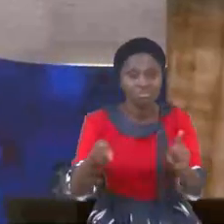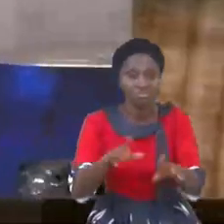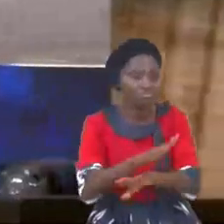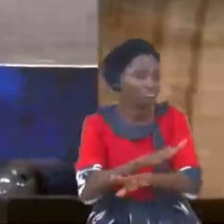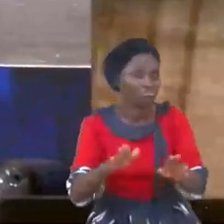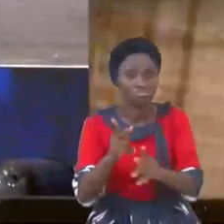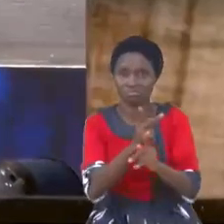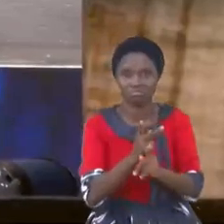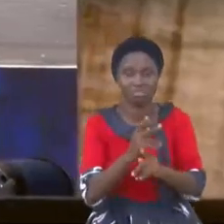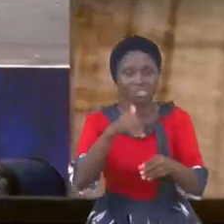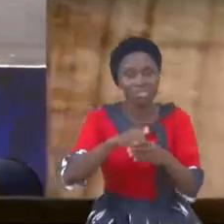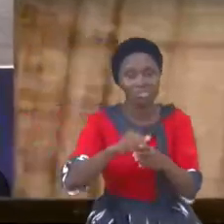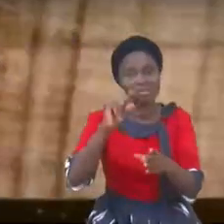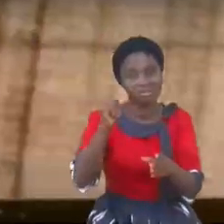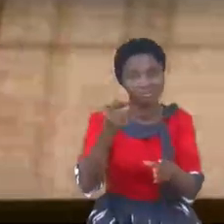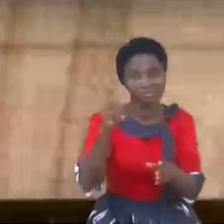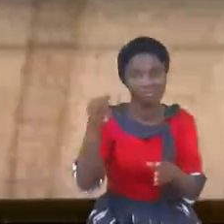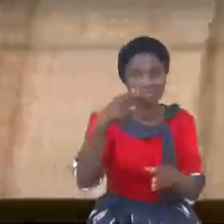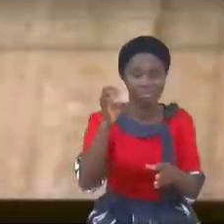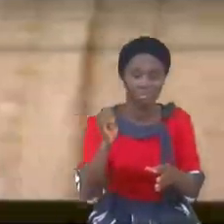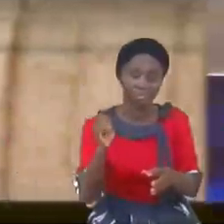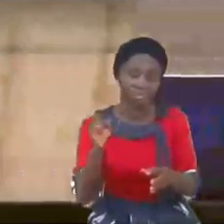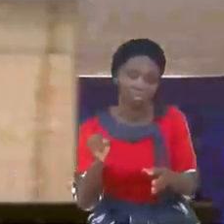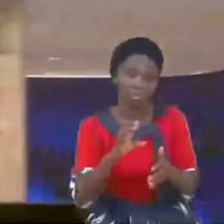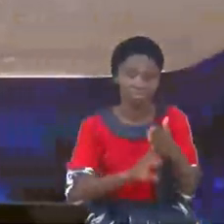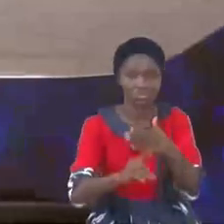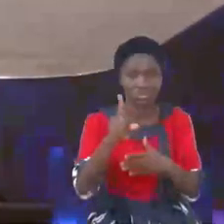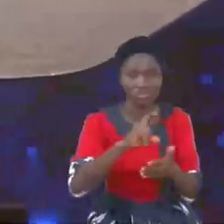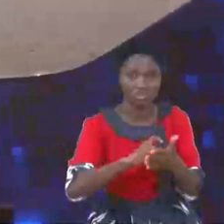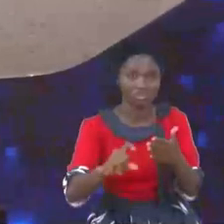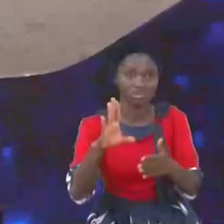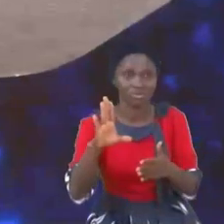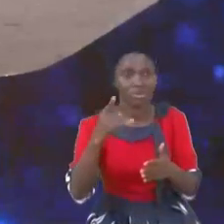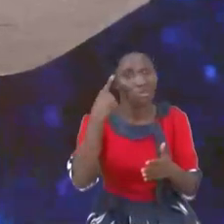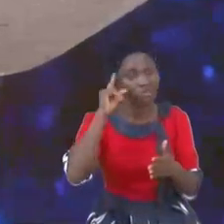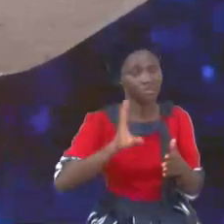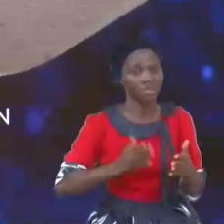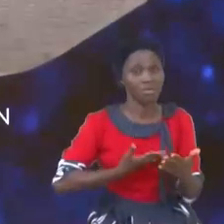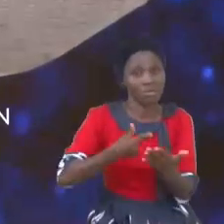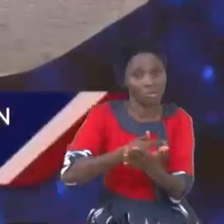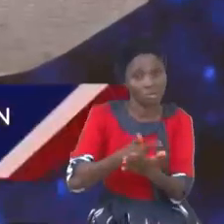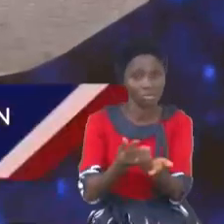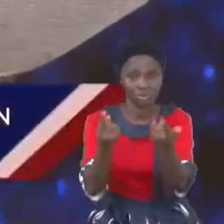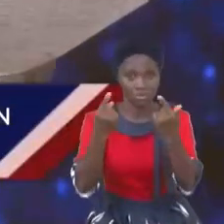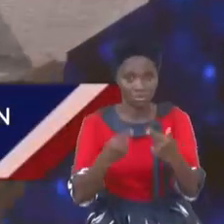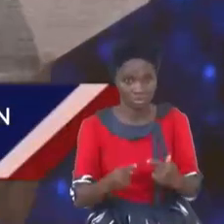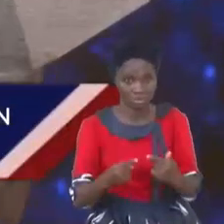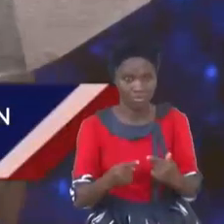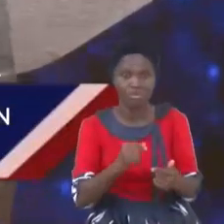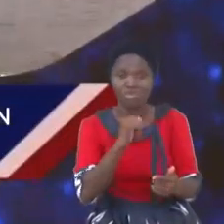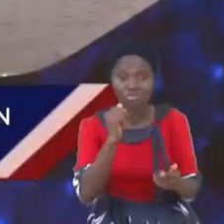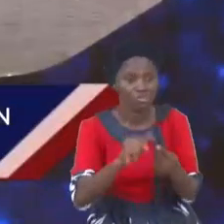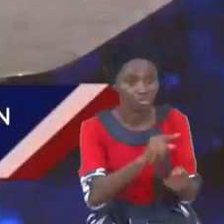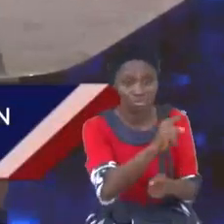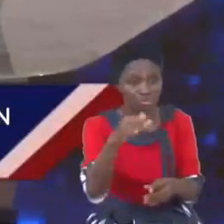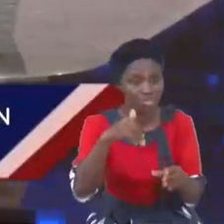pas. 1 Corinthiens 1, verset 1 Thessaloniciens 1,